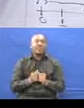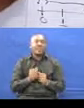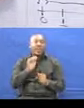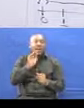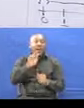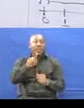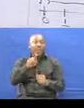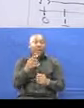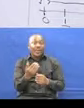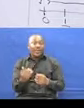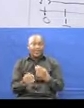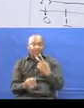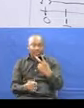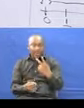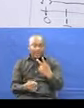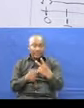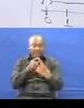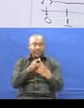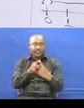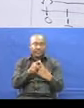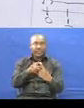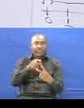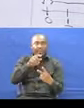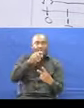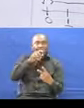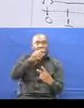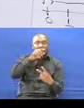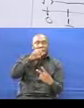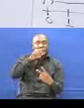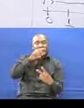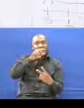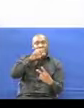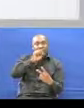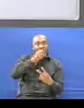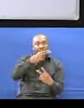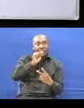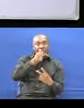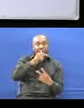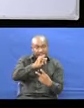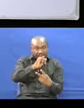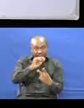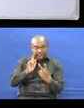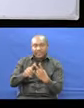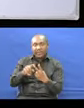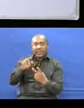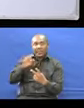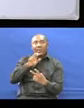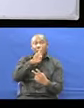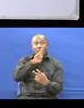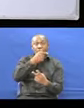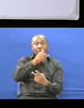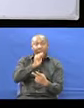watoto wawili, mmoja anaitwa Utashi, mmoja anaitwa Viani. Watoto wanakaa nyumba hii moja namna hii.